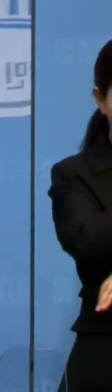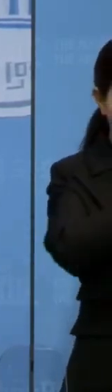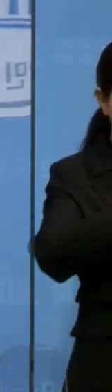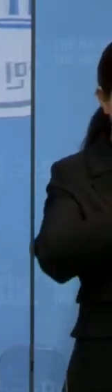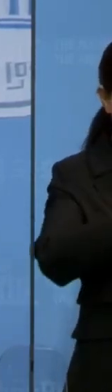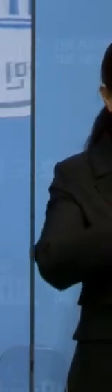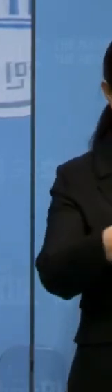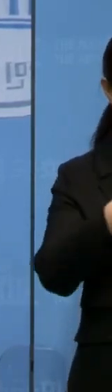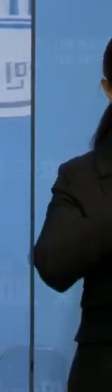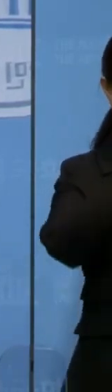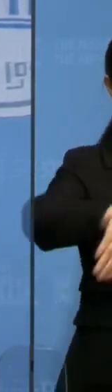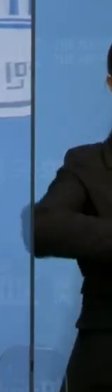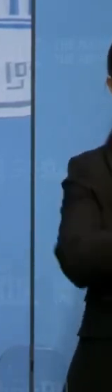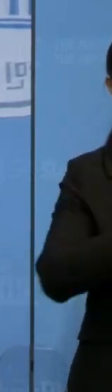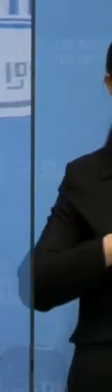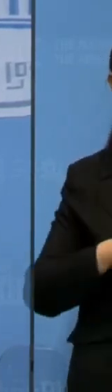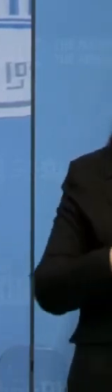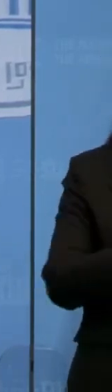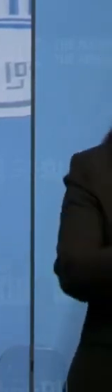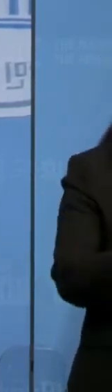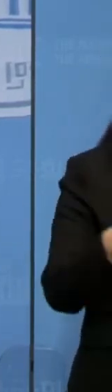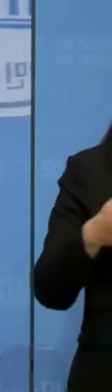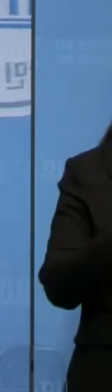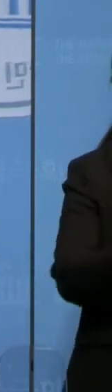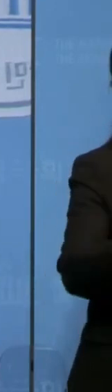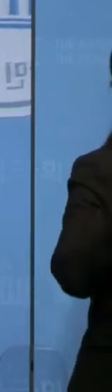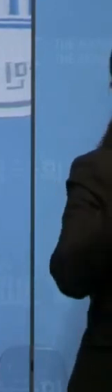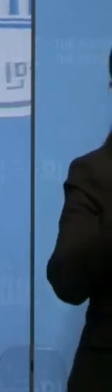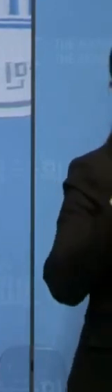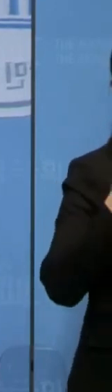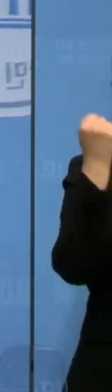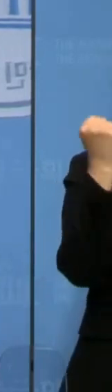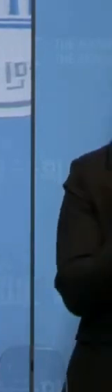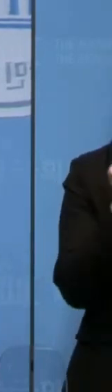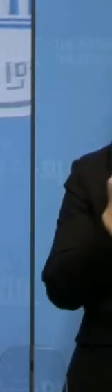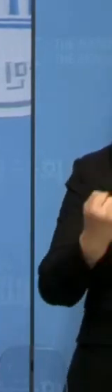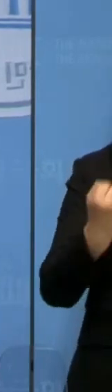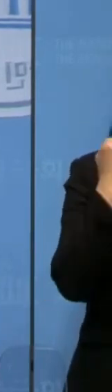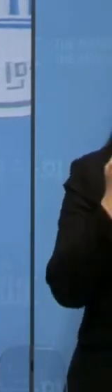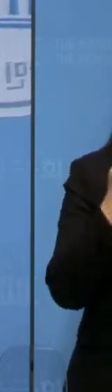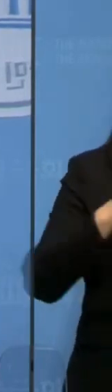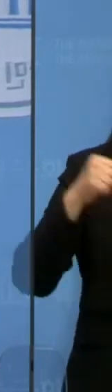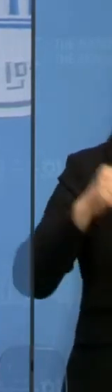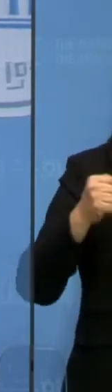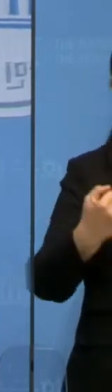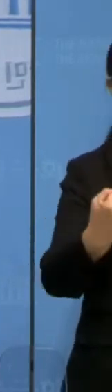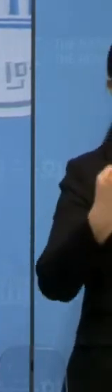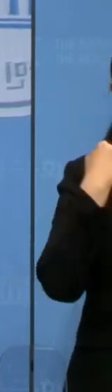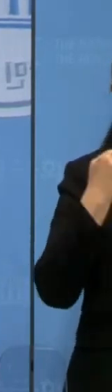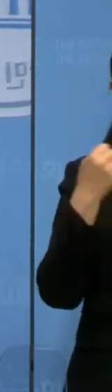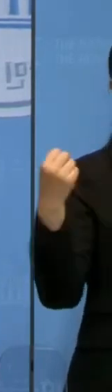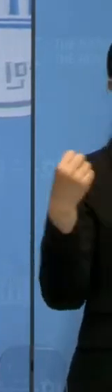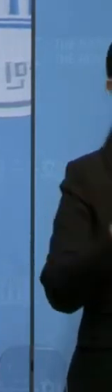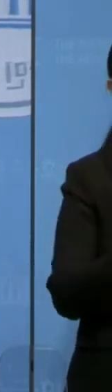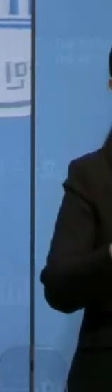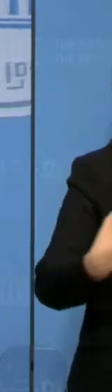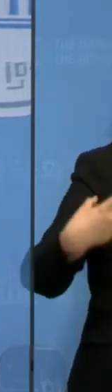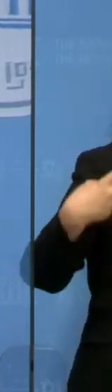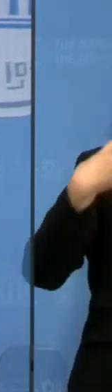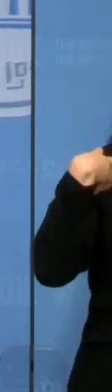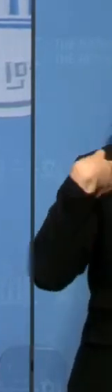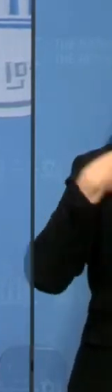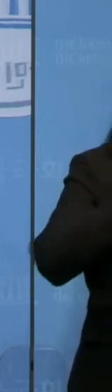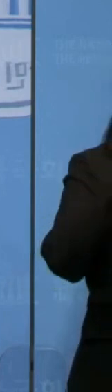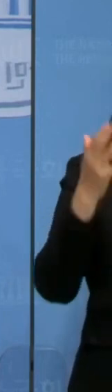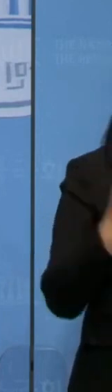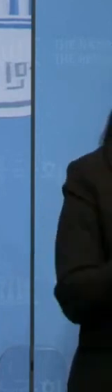리더쉽이 5 뛰어난 설득과 협상의 능력 맡은 일을 반드시 완수하는